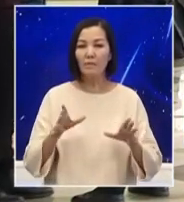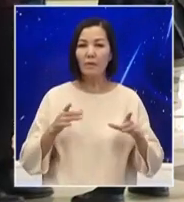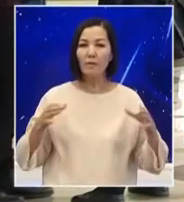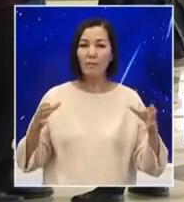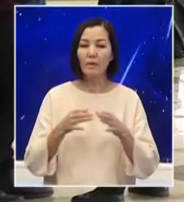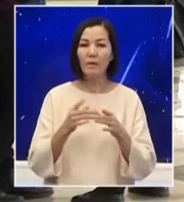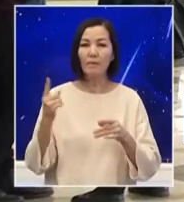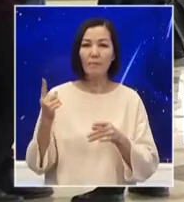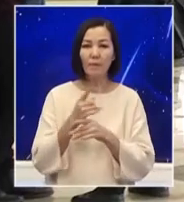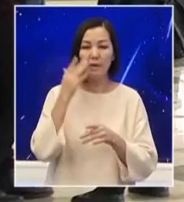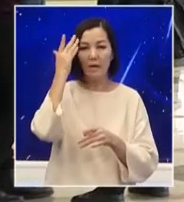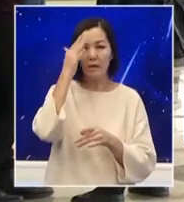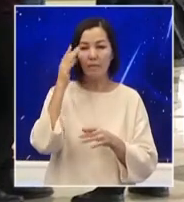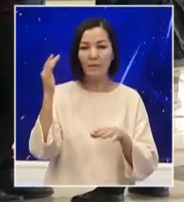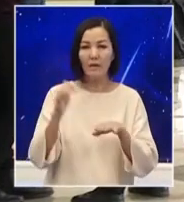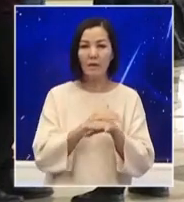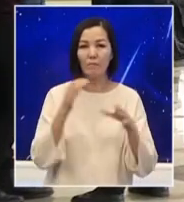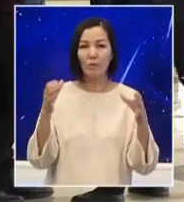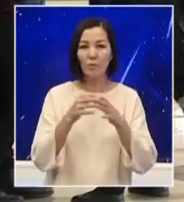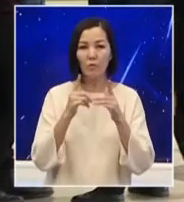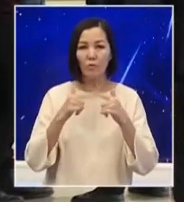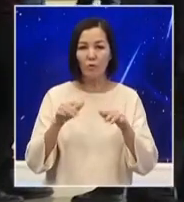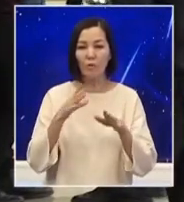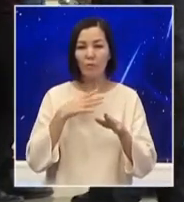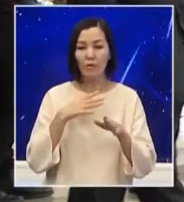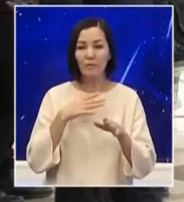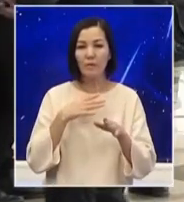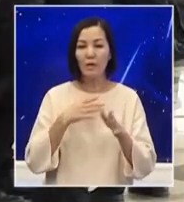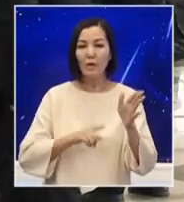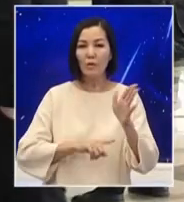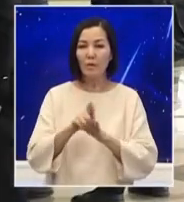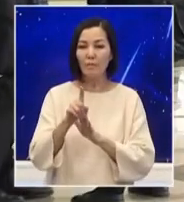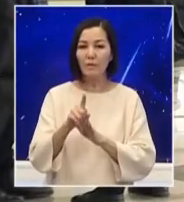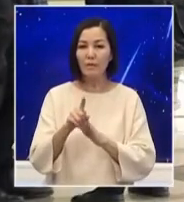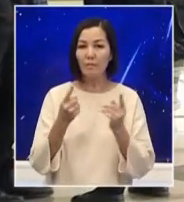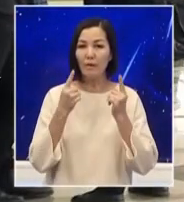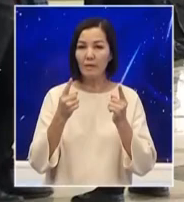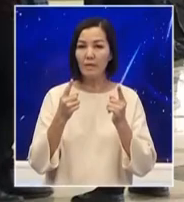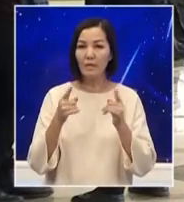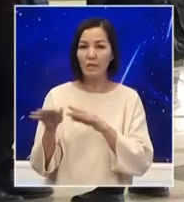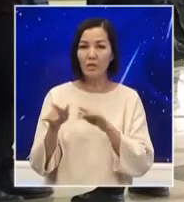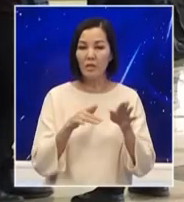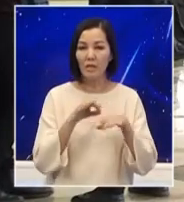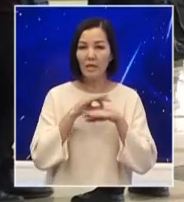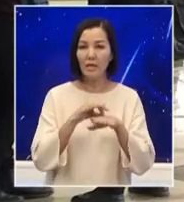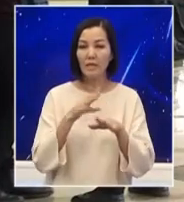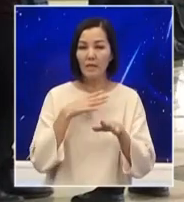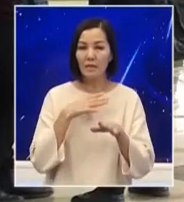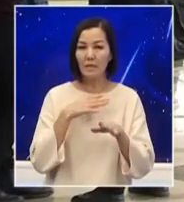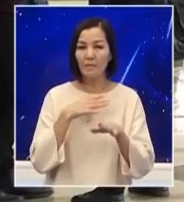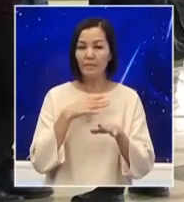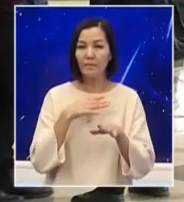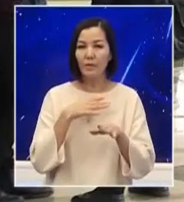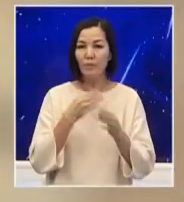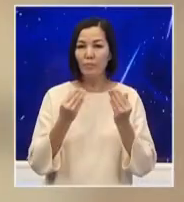арман қайырымдылық тобымен қайырымдылық қорын құрған болатынбыз. Сол уақыттан бері ілкімді дүниелерді жүзеге асырып, әлі күнге дейін өз